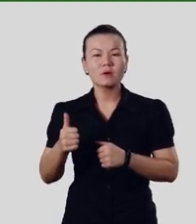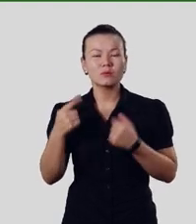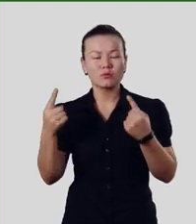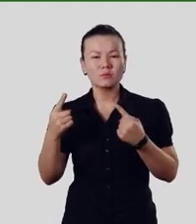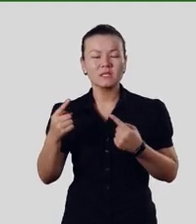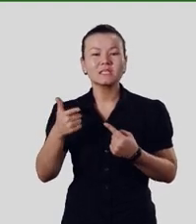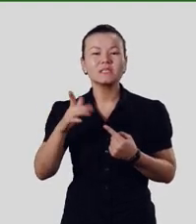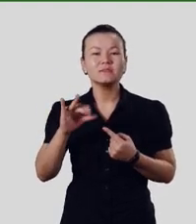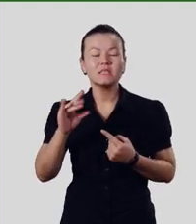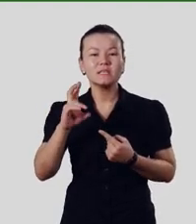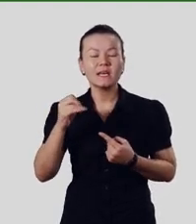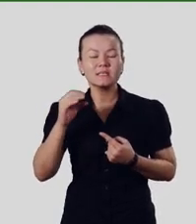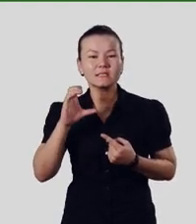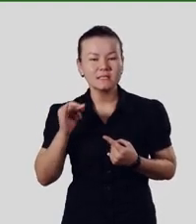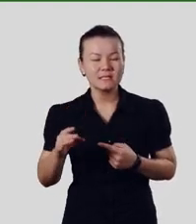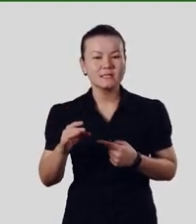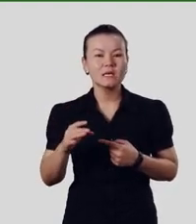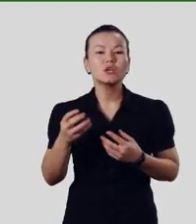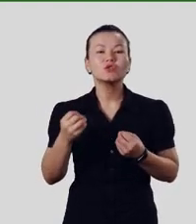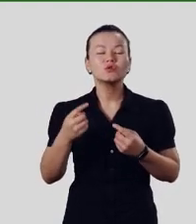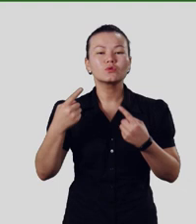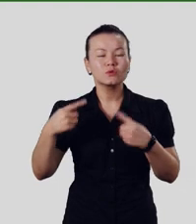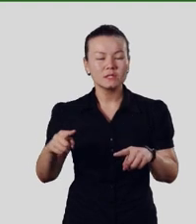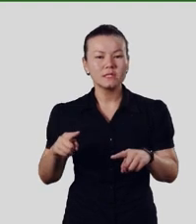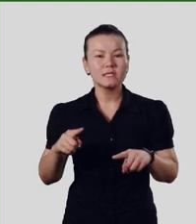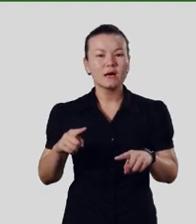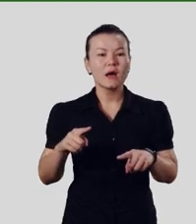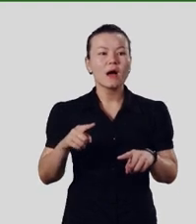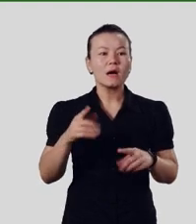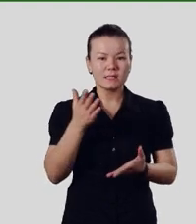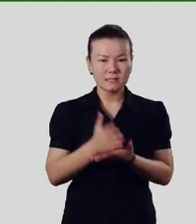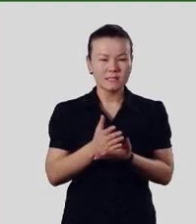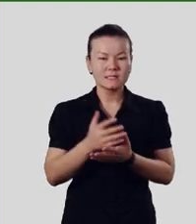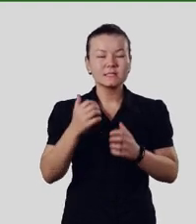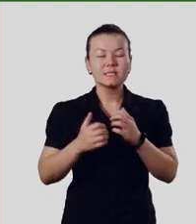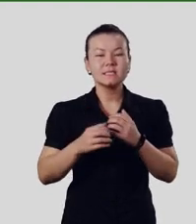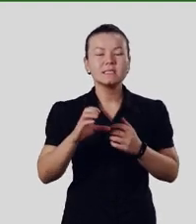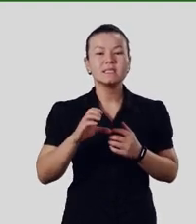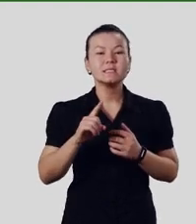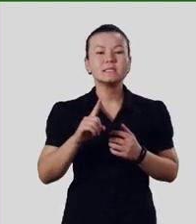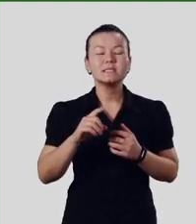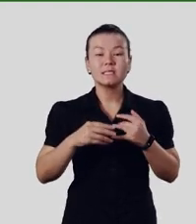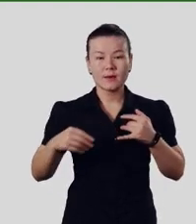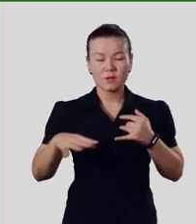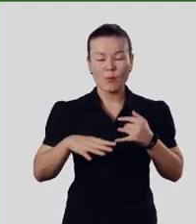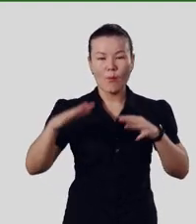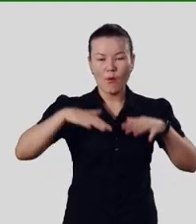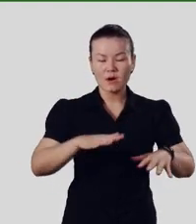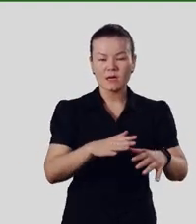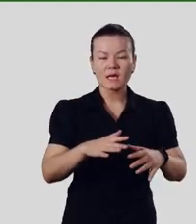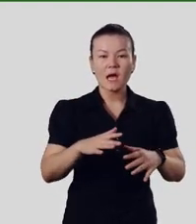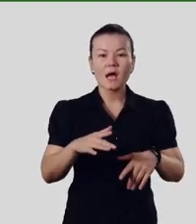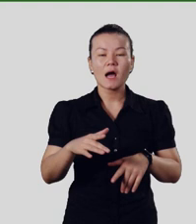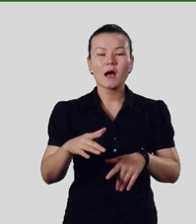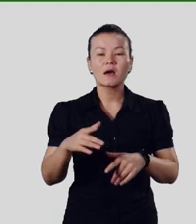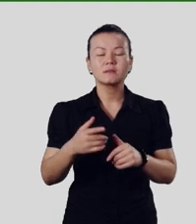– Гвинейский. Небольшие заливы есть и в Средиземном море. На северо-востоке